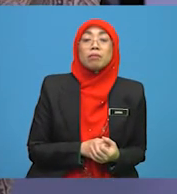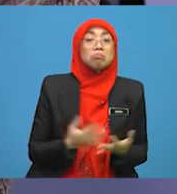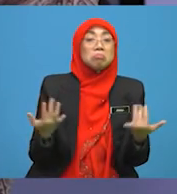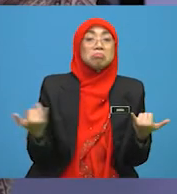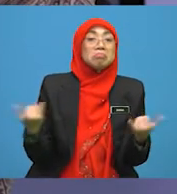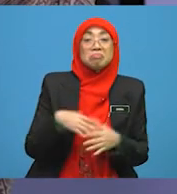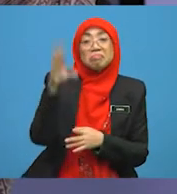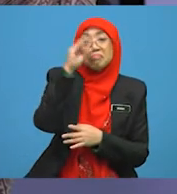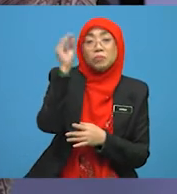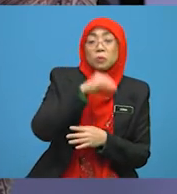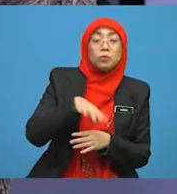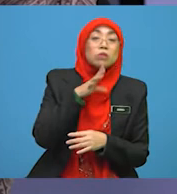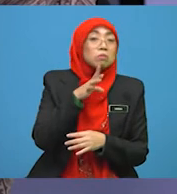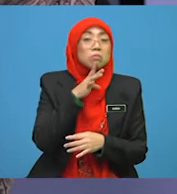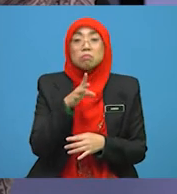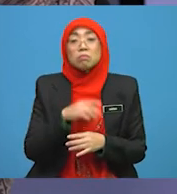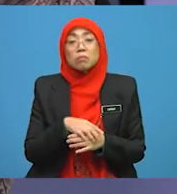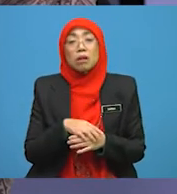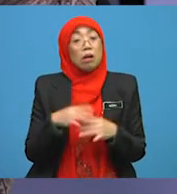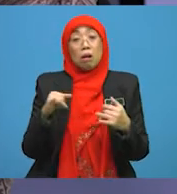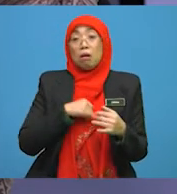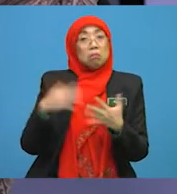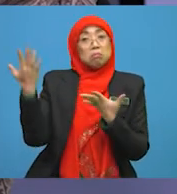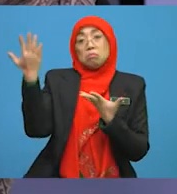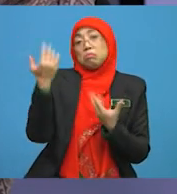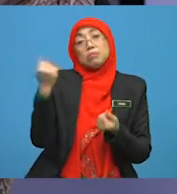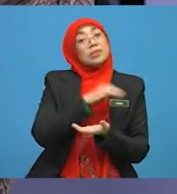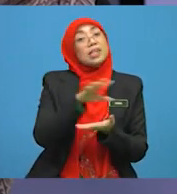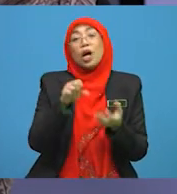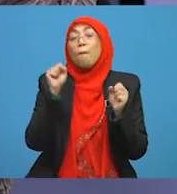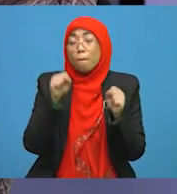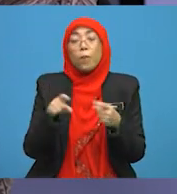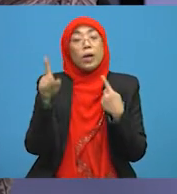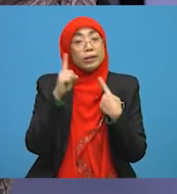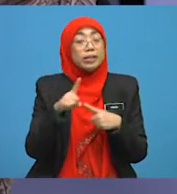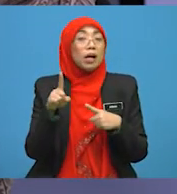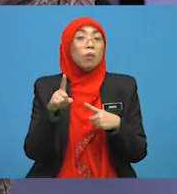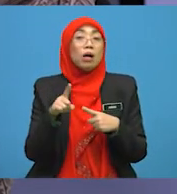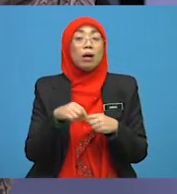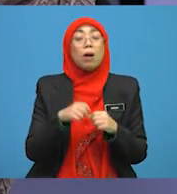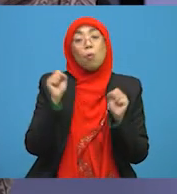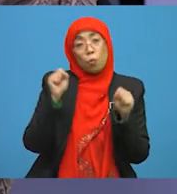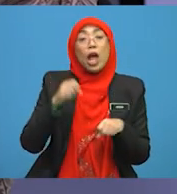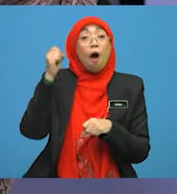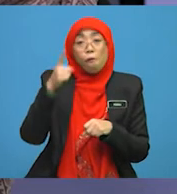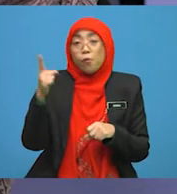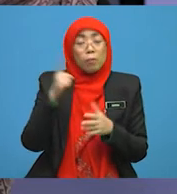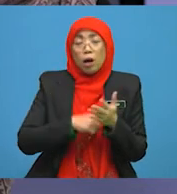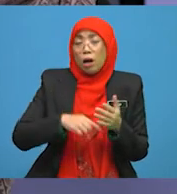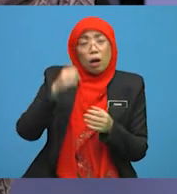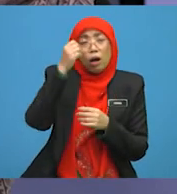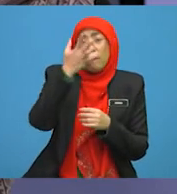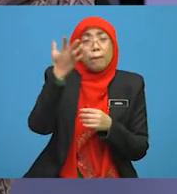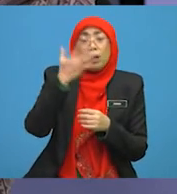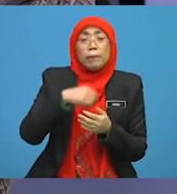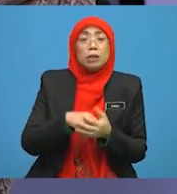Baiklah para pelajar. Cikgu berharap semoga para pelajar dapat menjawab semua soalan yang diberikan dan